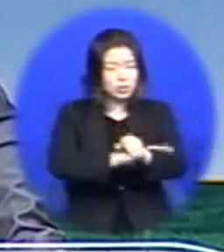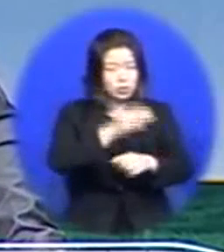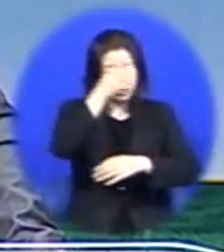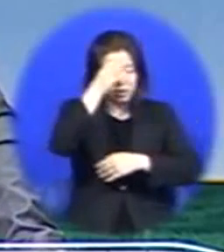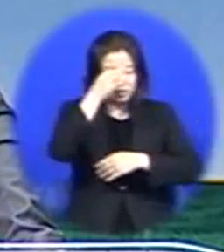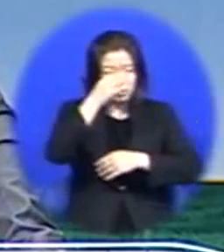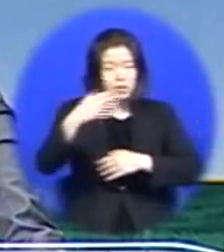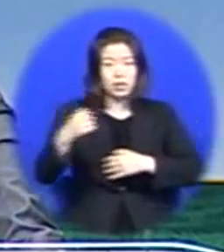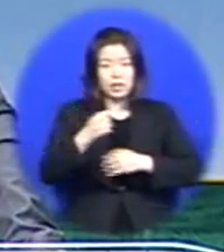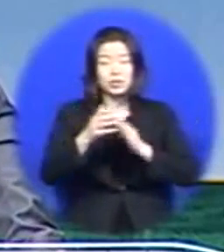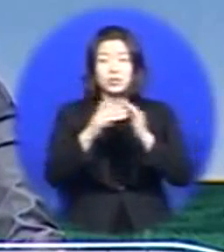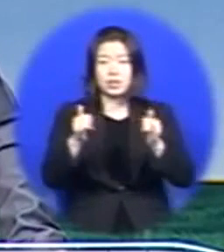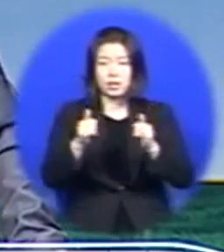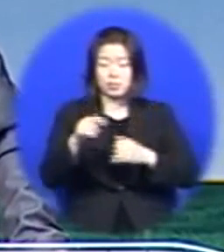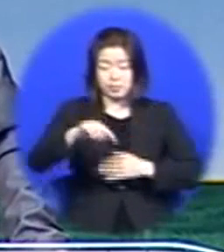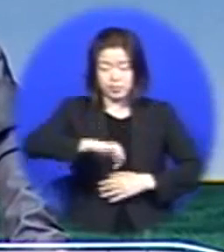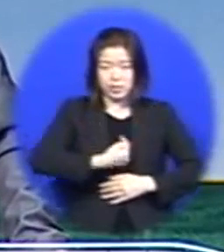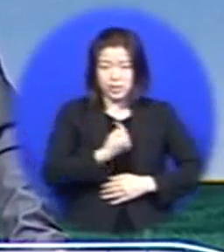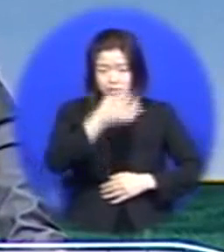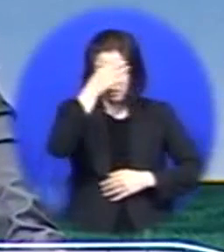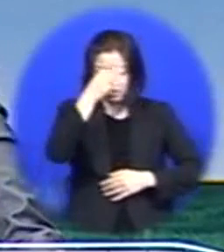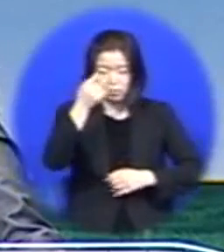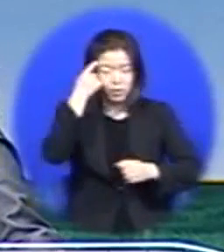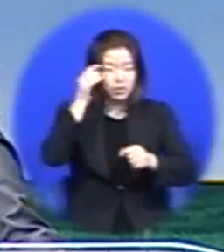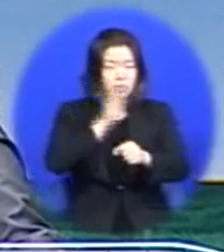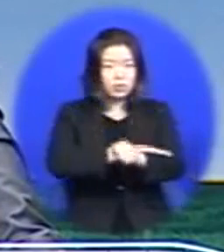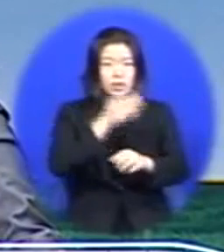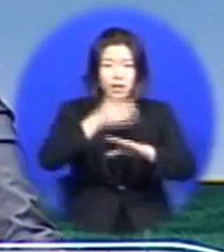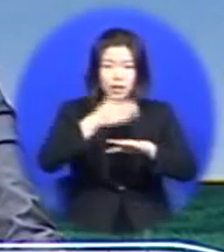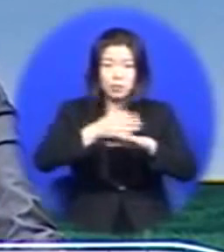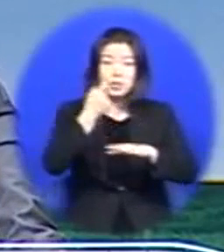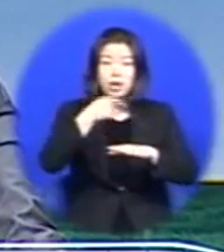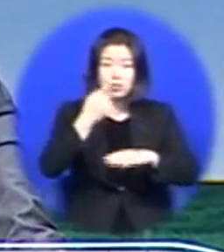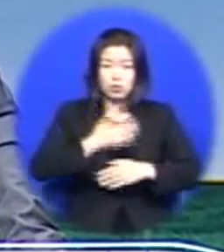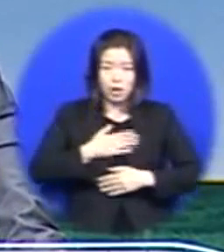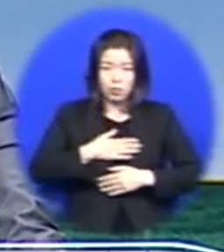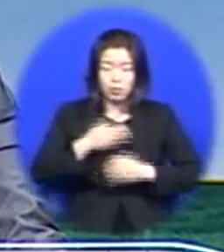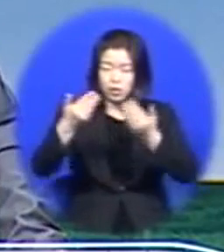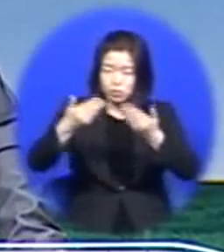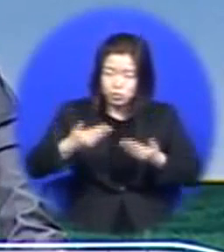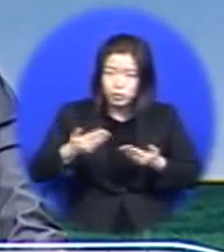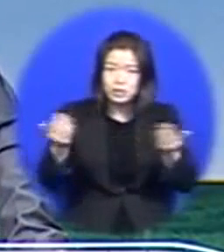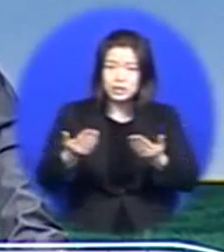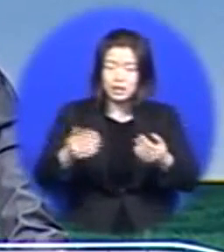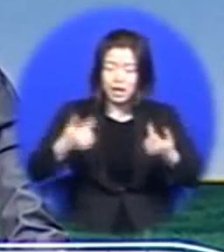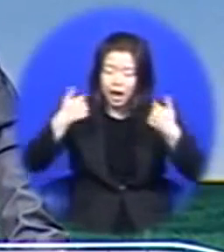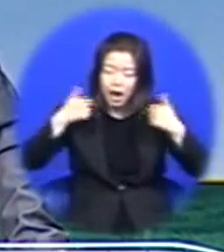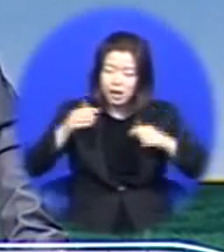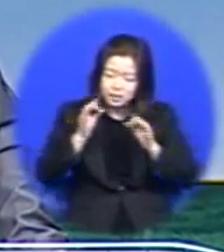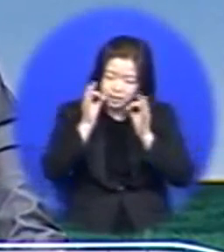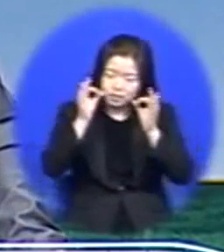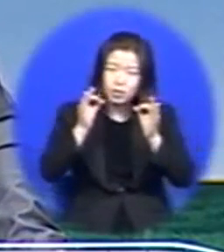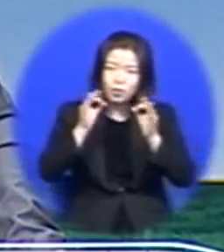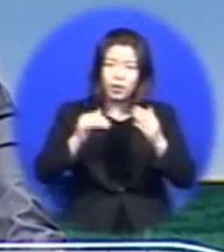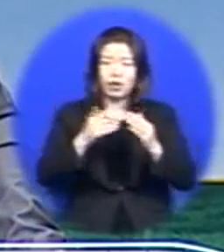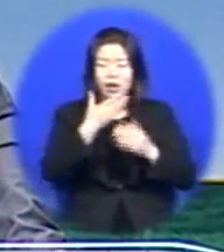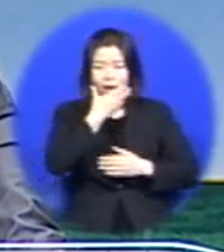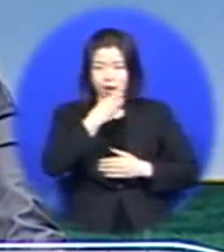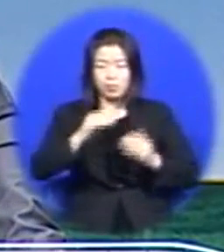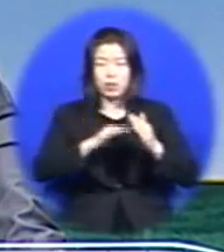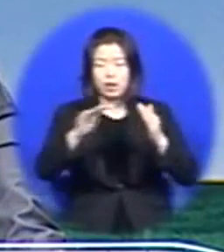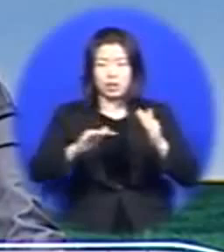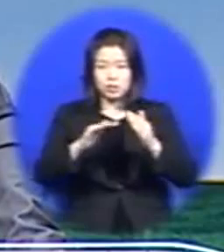사람이 있었습니다. 자신의 능력과 지혜에 감사할 줄 알았고 주어진 일에 항상 성실했고 행복한 가정을